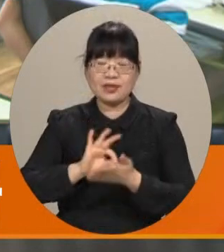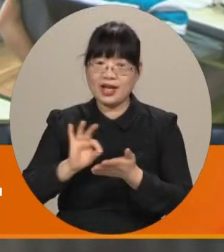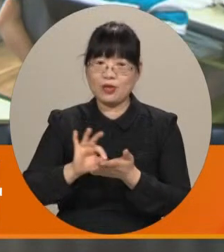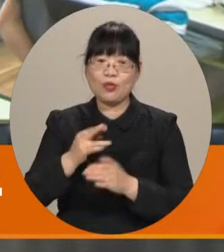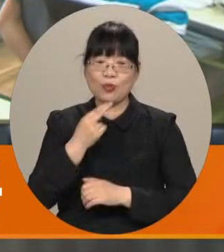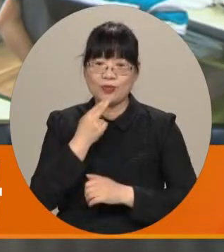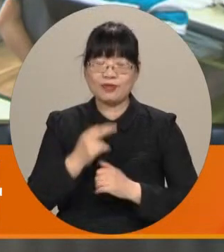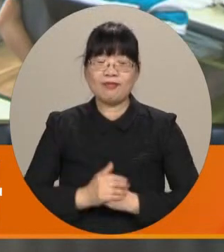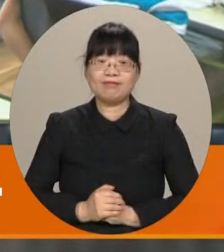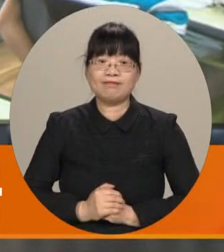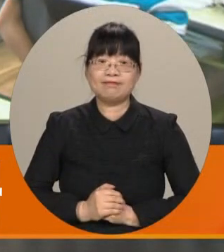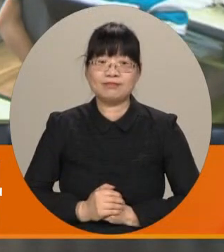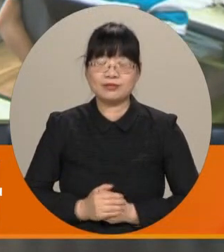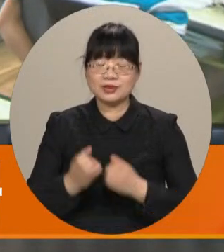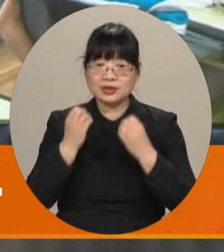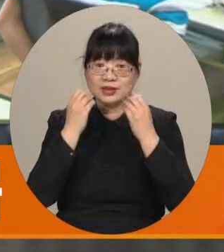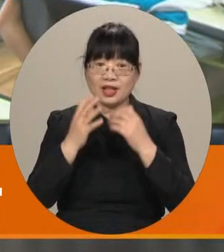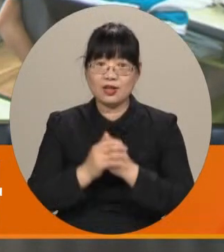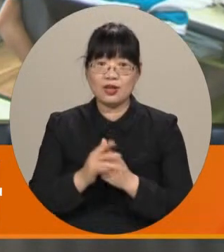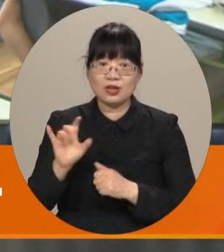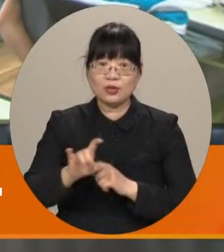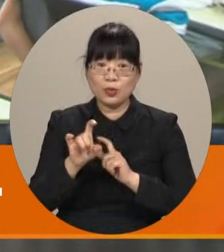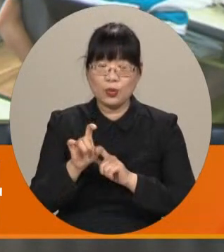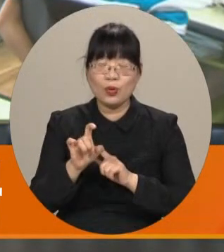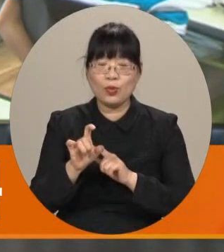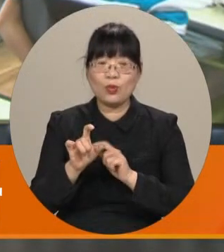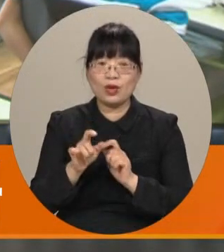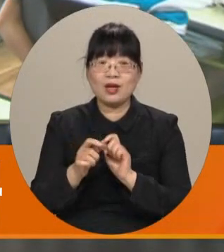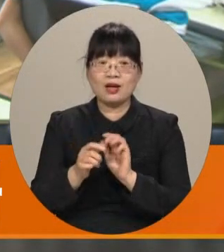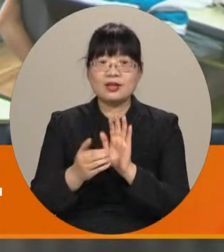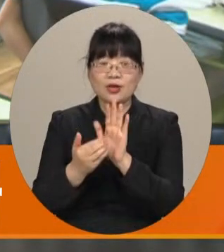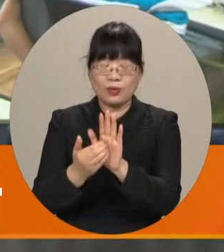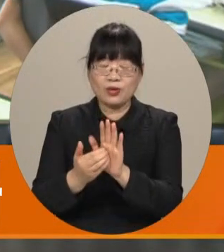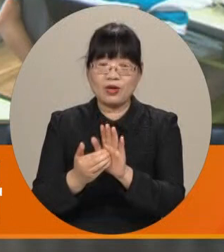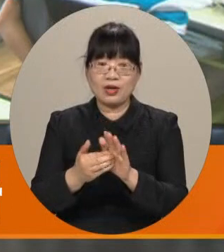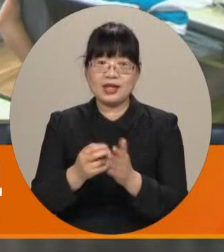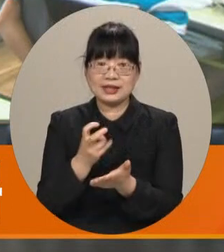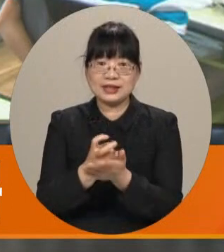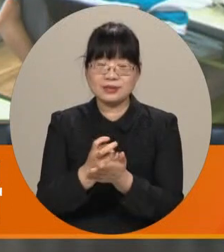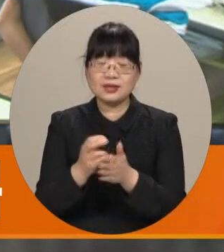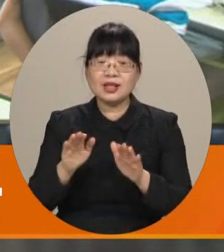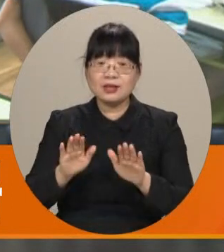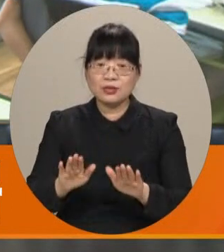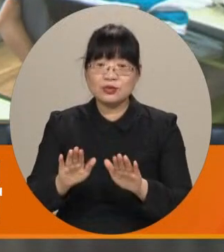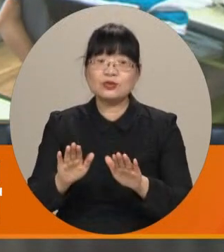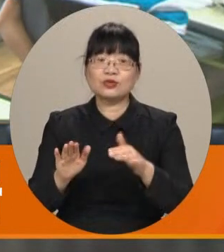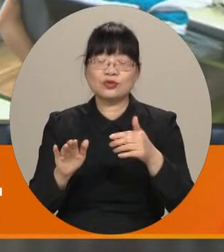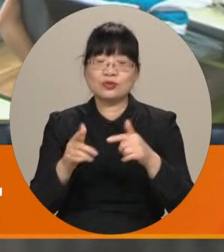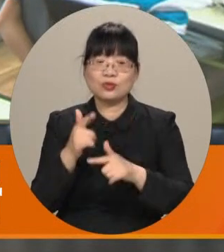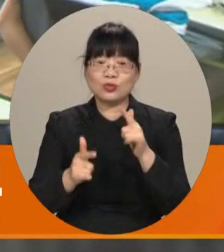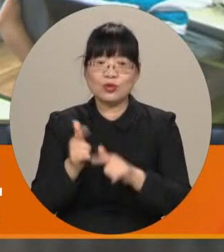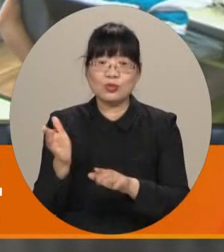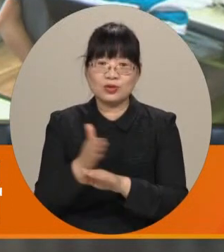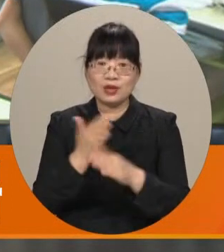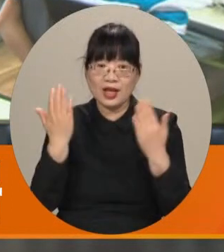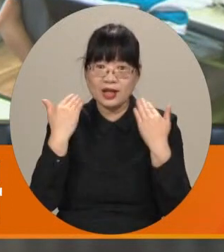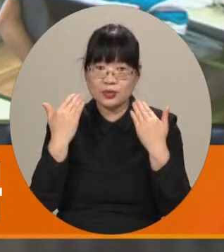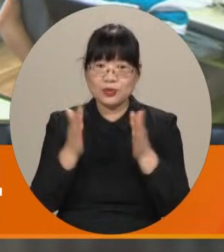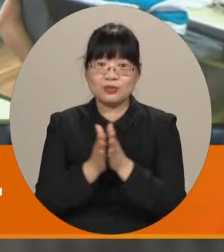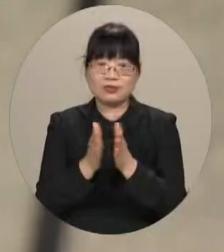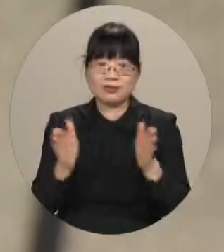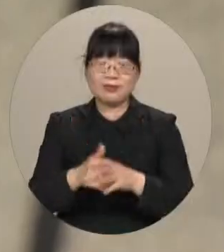않습니다 새 방역 지침은 이번 주 목요일부터 학교 현장에 적용됩니다 이상미 기자가 보도합니다